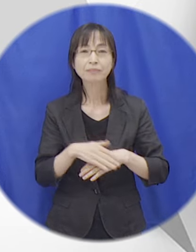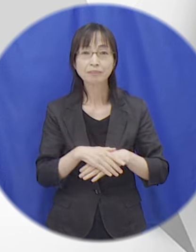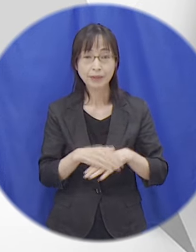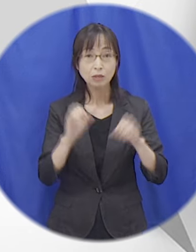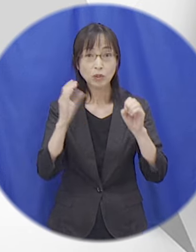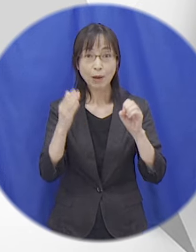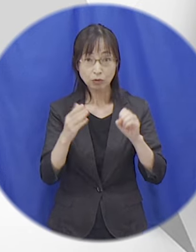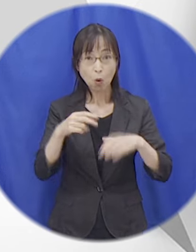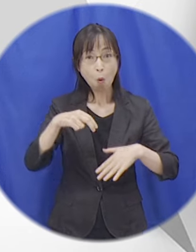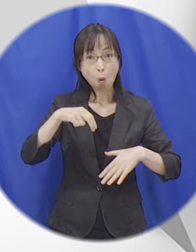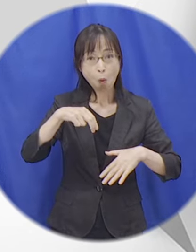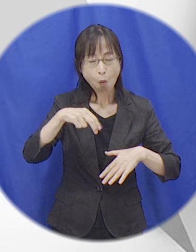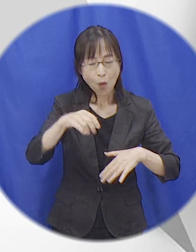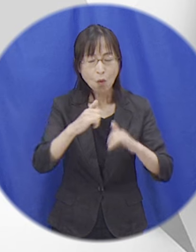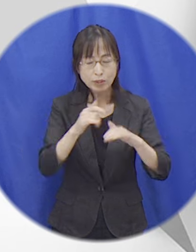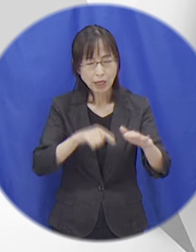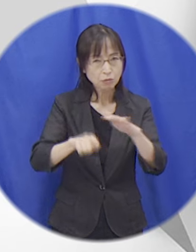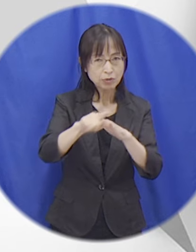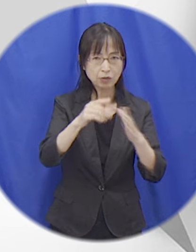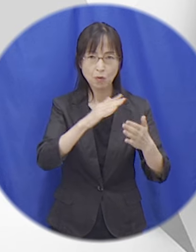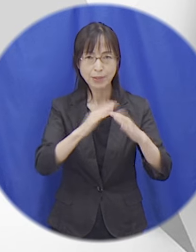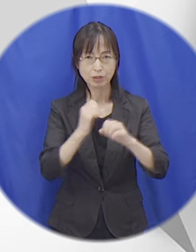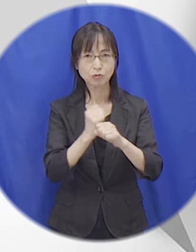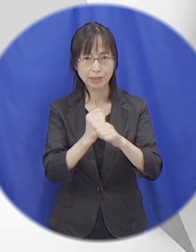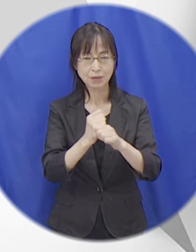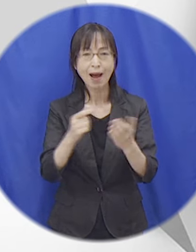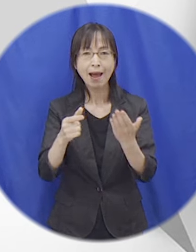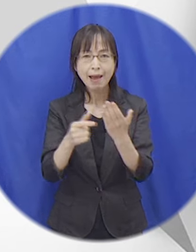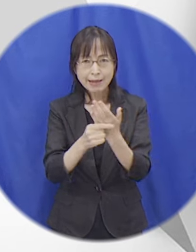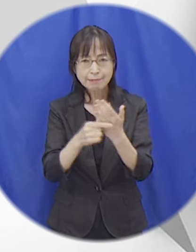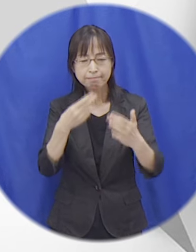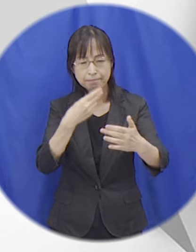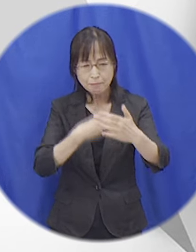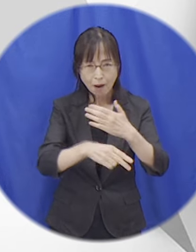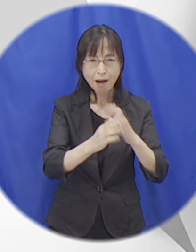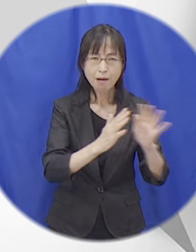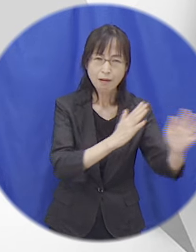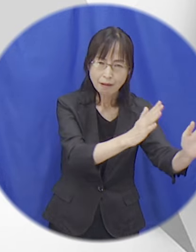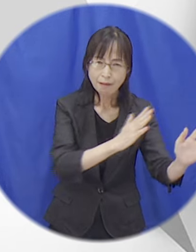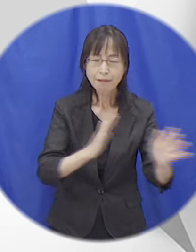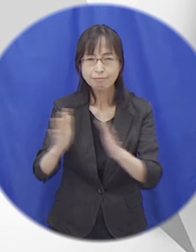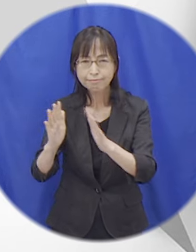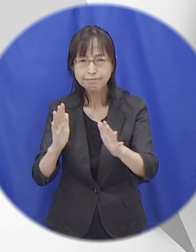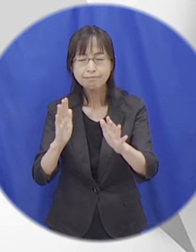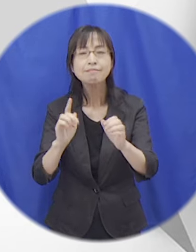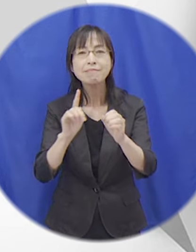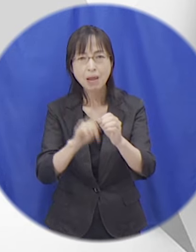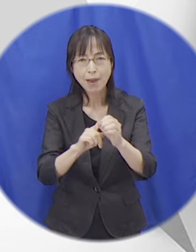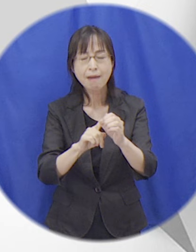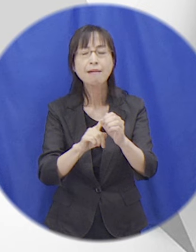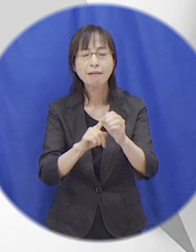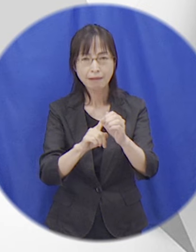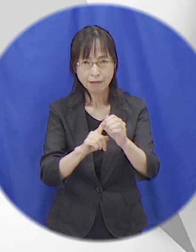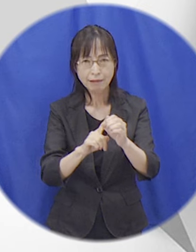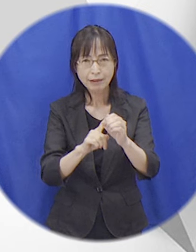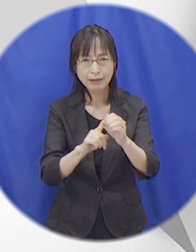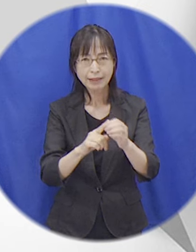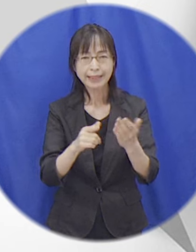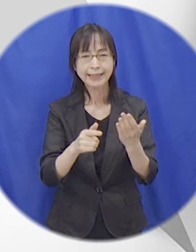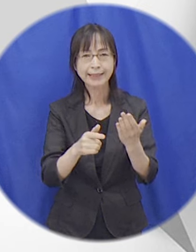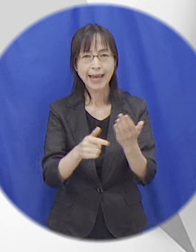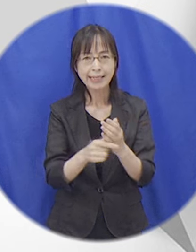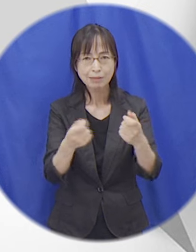げる歩行者優先の街づくりというものはですね、駅から街へ人を取り込むために言葉を変えればですね、駅袋から